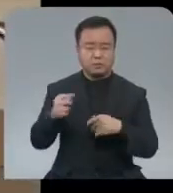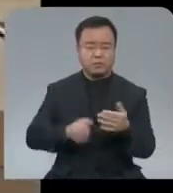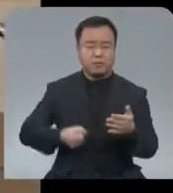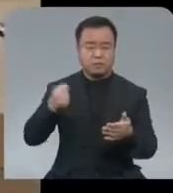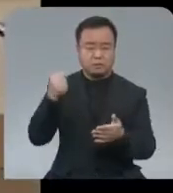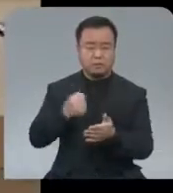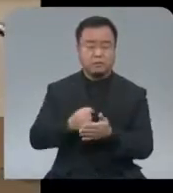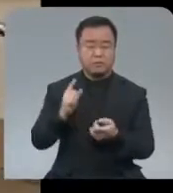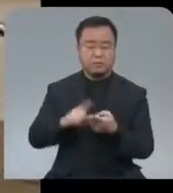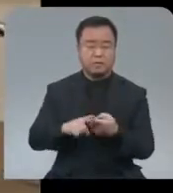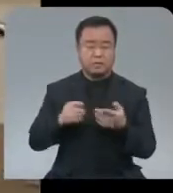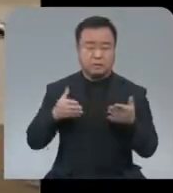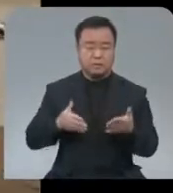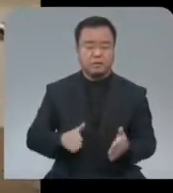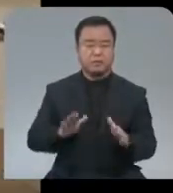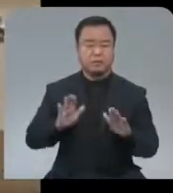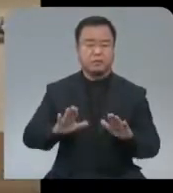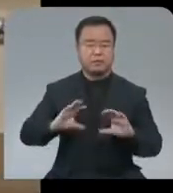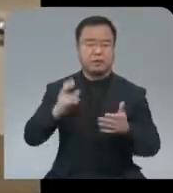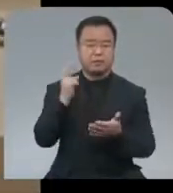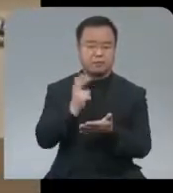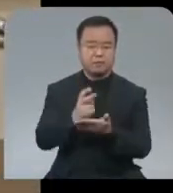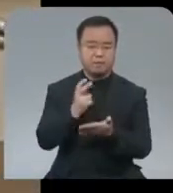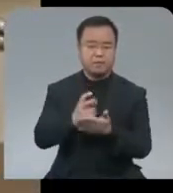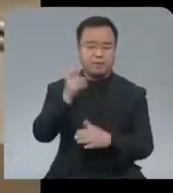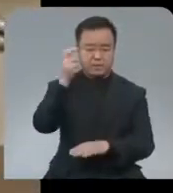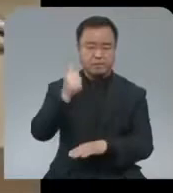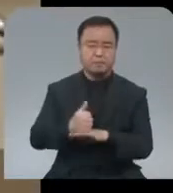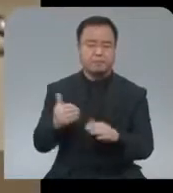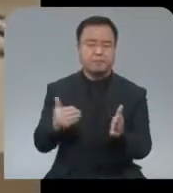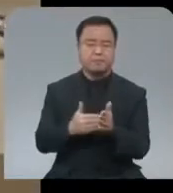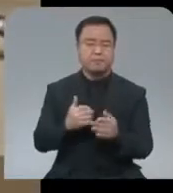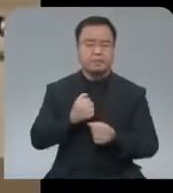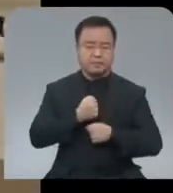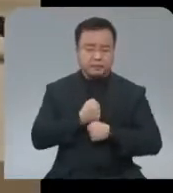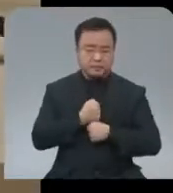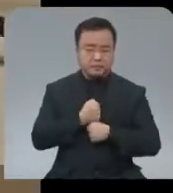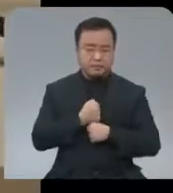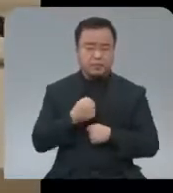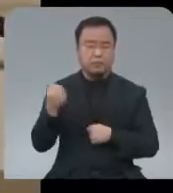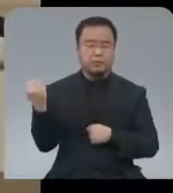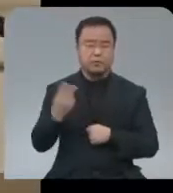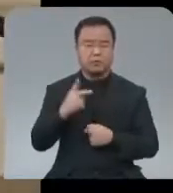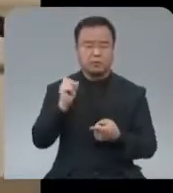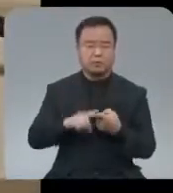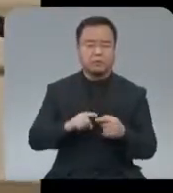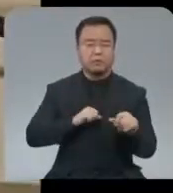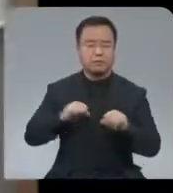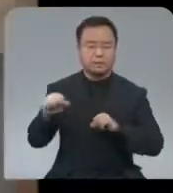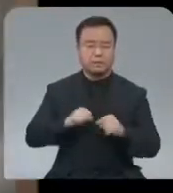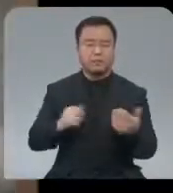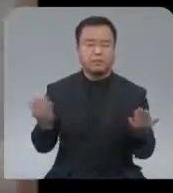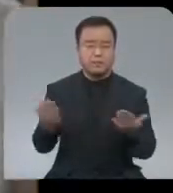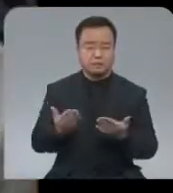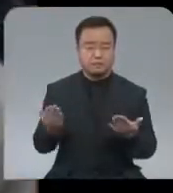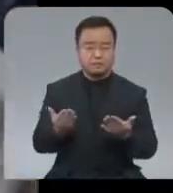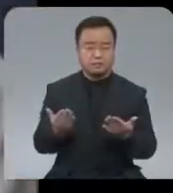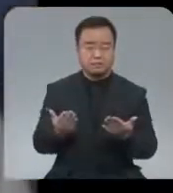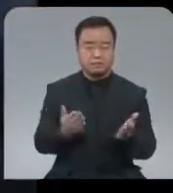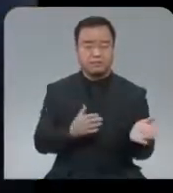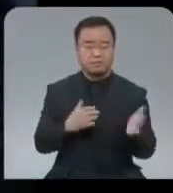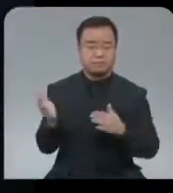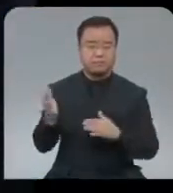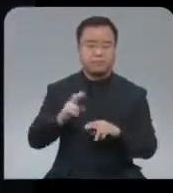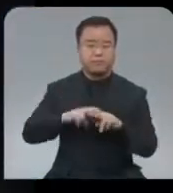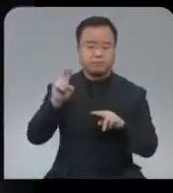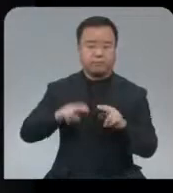谓三低繁荣，国家经济实现强劲发展。但大学生朴忠哲拷问致死、大学生李汉烈